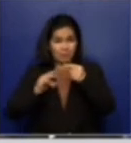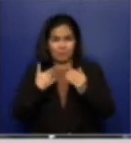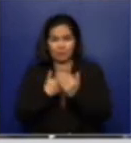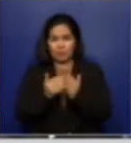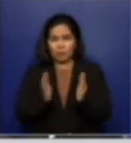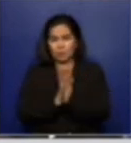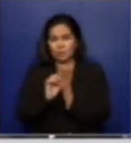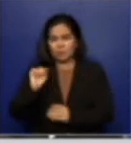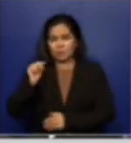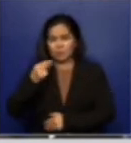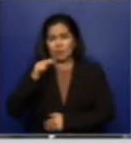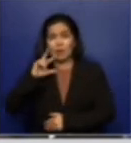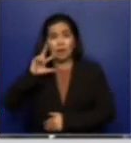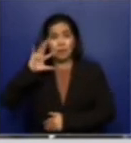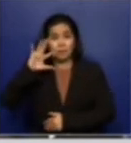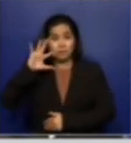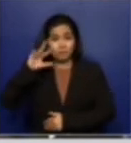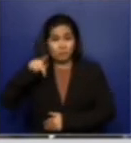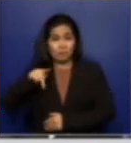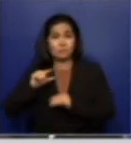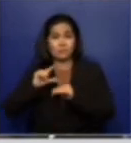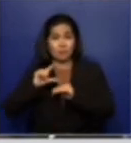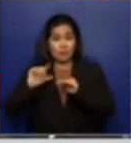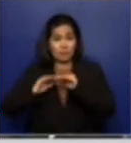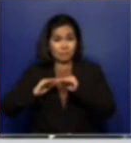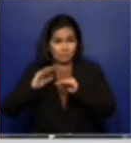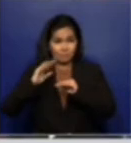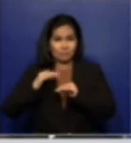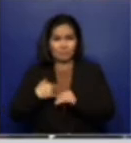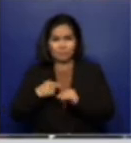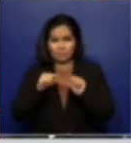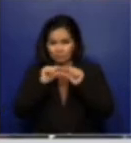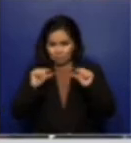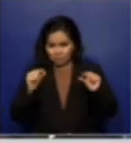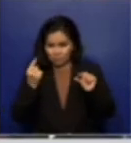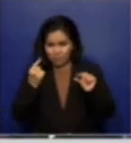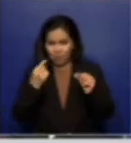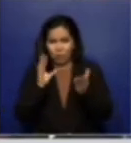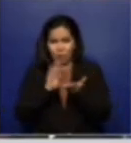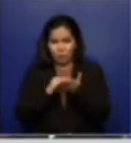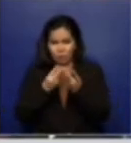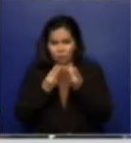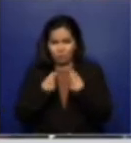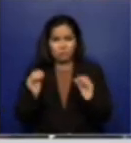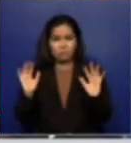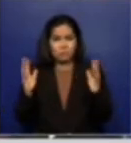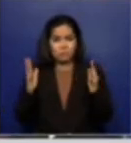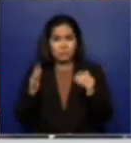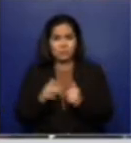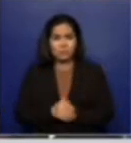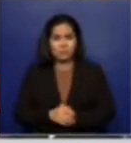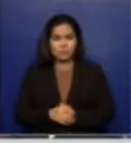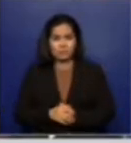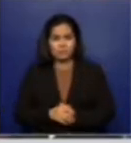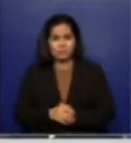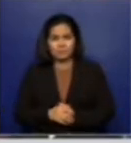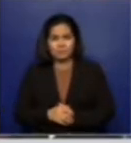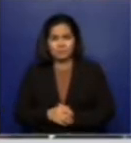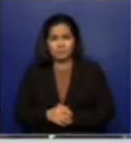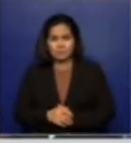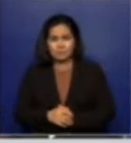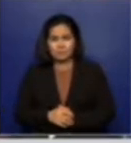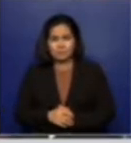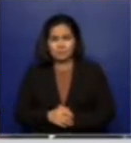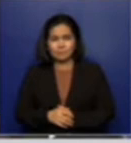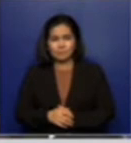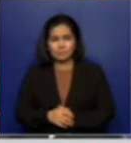15,000 กว่าล้านท่านประธานบรรทัดเดียวนี่ไม่มีรายละเอียดอะไรเลย นะครับโดยเฉพาะอย่างยิ่ง